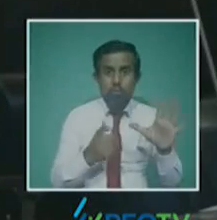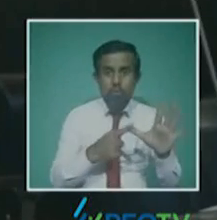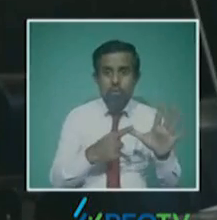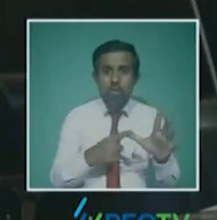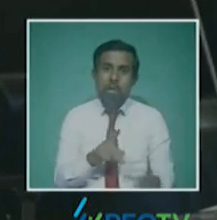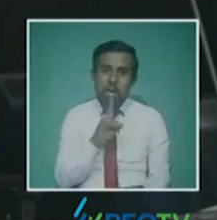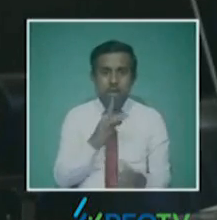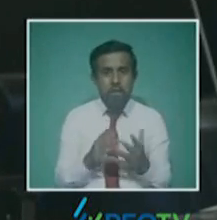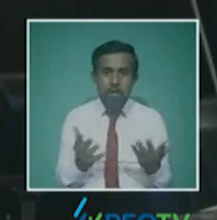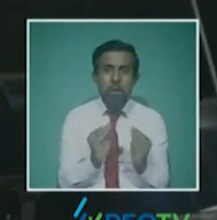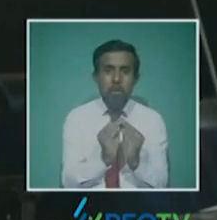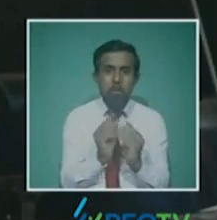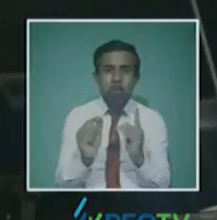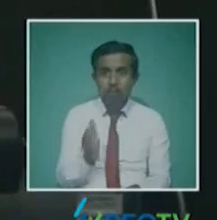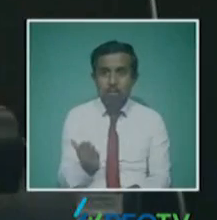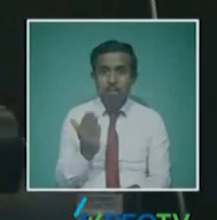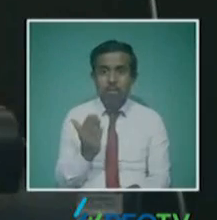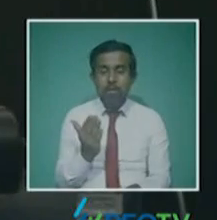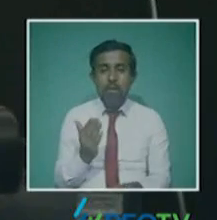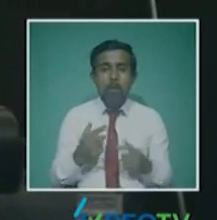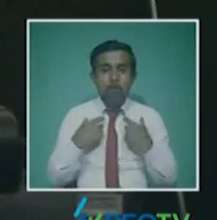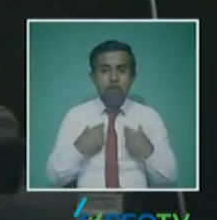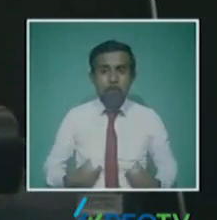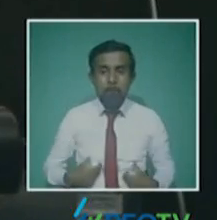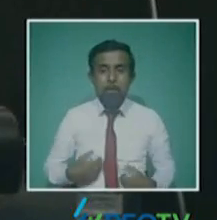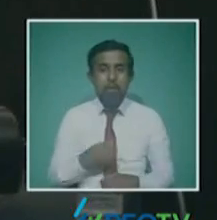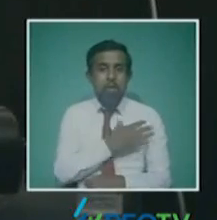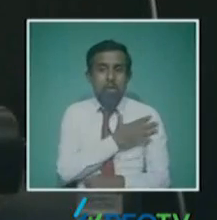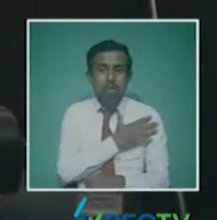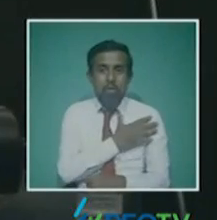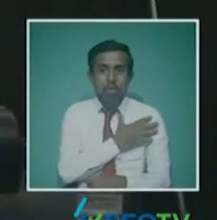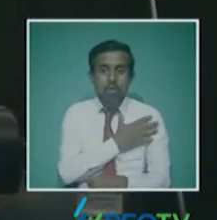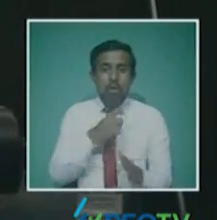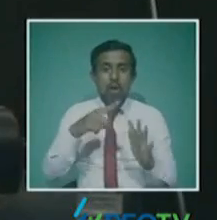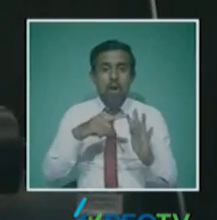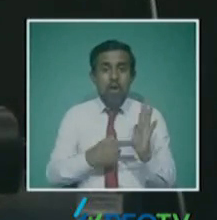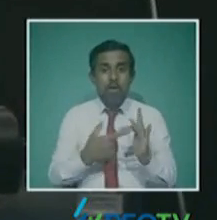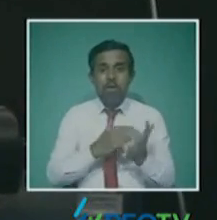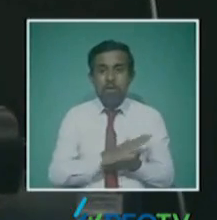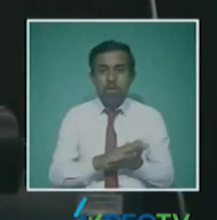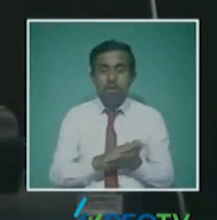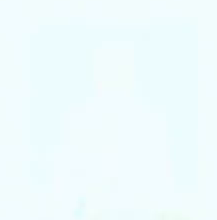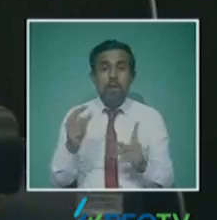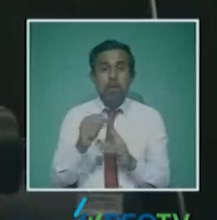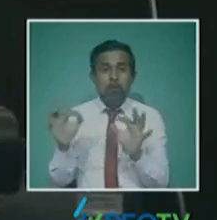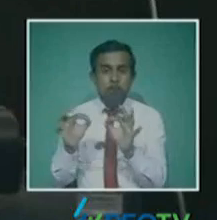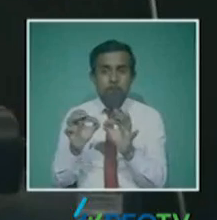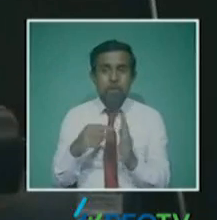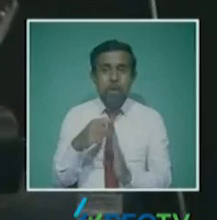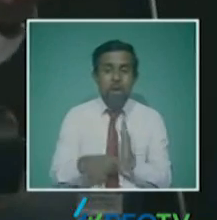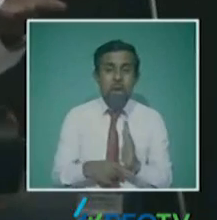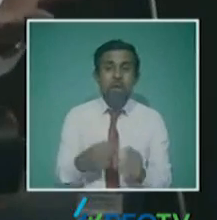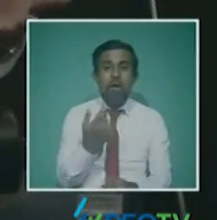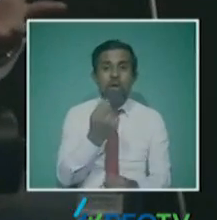ශ්‍රී ලංකා පුජන පෙරමුණේ මන්ත්‍රීවරුන්ට ඇමතිවරුන්ට? මහේන්ද්‍ර රාජපක්ෂලා, ගෝඨාභය රාජපක්ෂලා, අජිත් නිවාඩ් කප්රාල්ලා, PP ජයසුන්දරලා මේ රටට